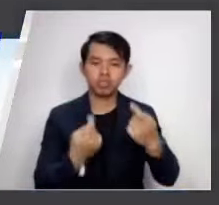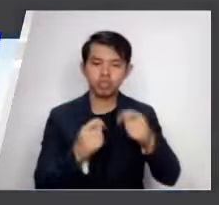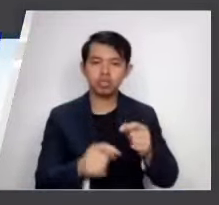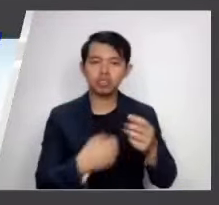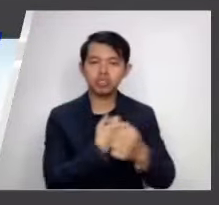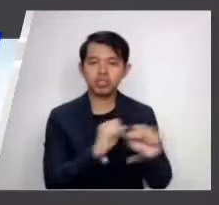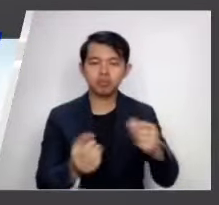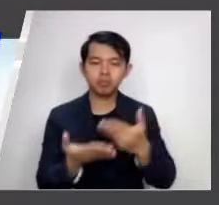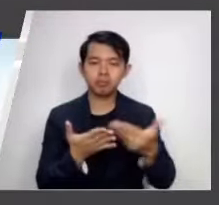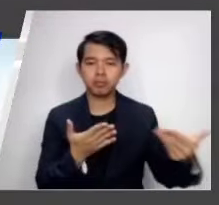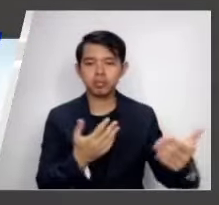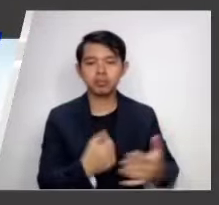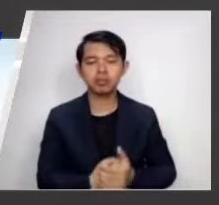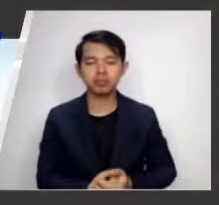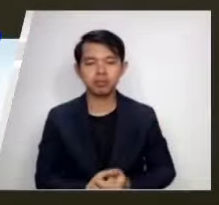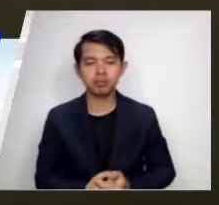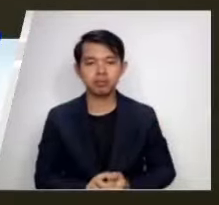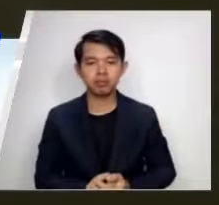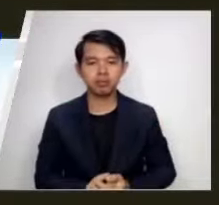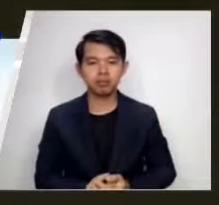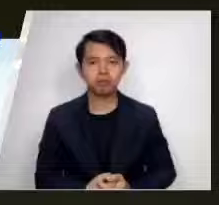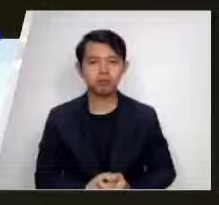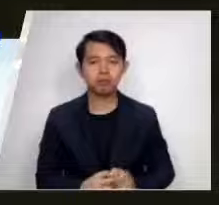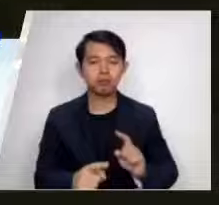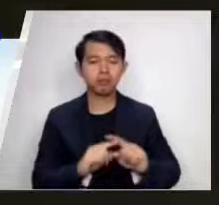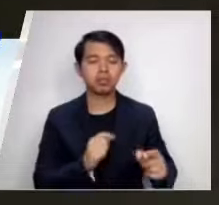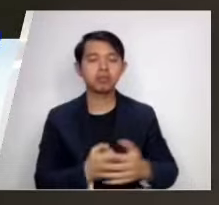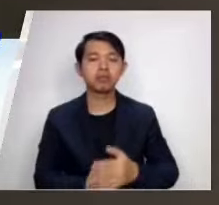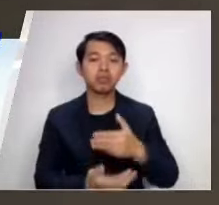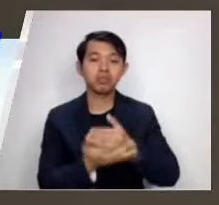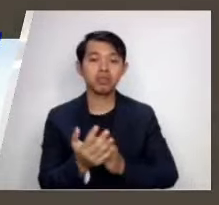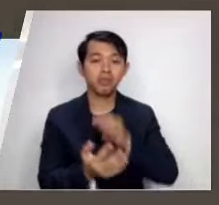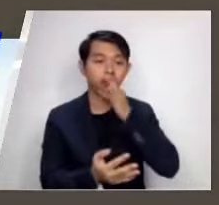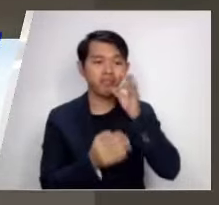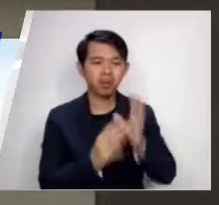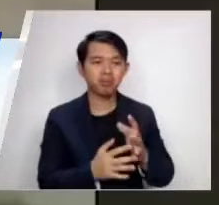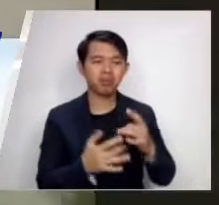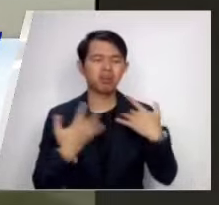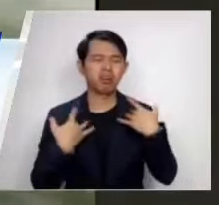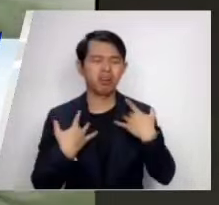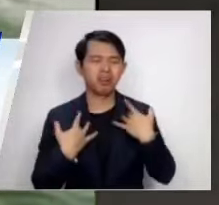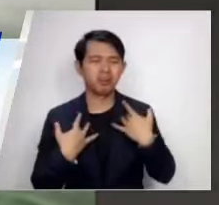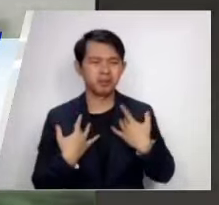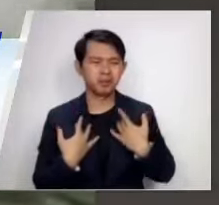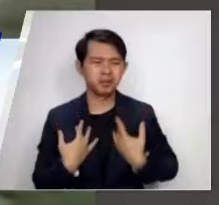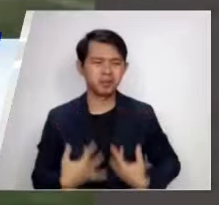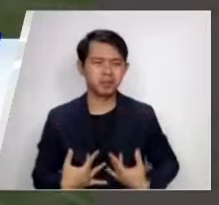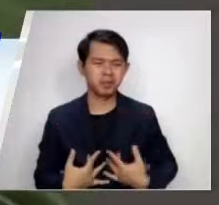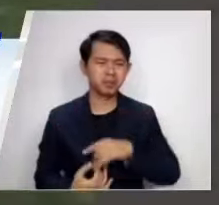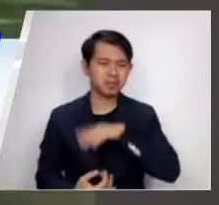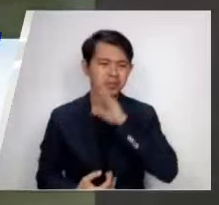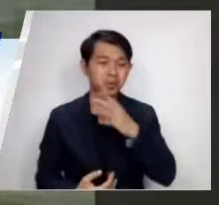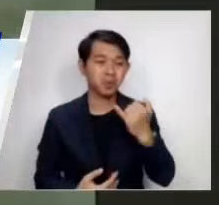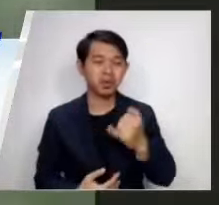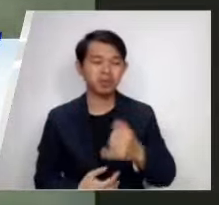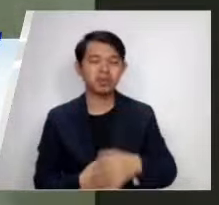tubig. Nanlumo naman ang mga magsasaka sa UP Maguindanao del Norte. Ang palay na ilang linggo pa lang nilang